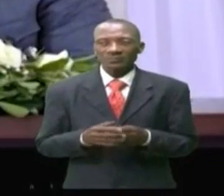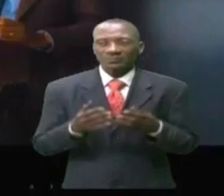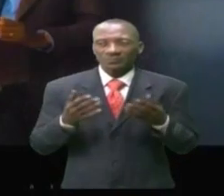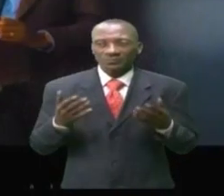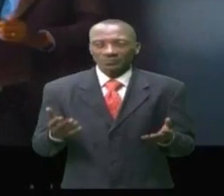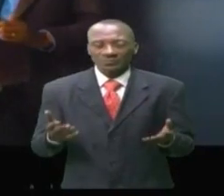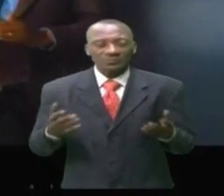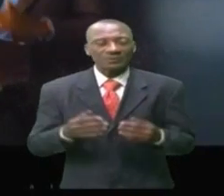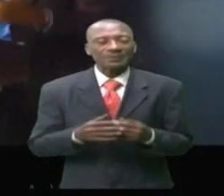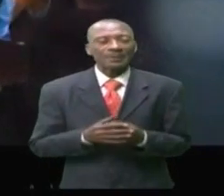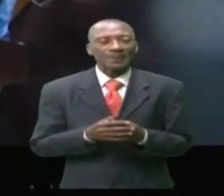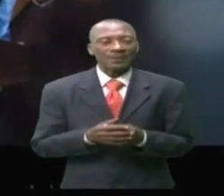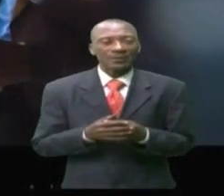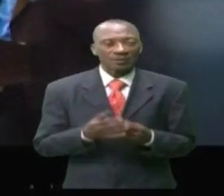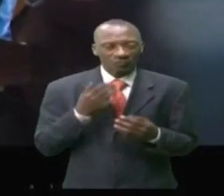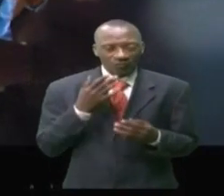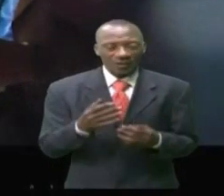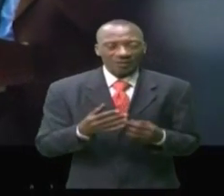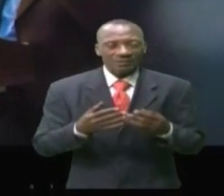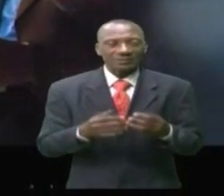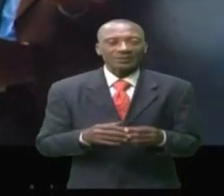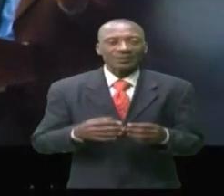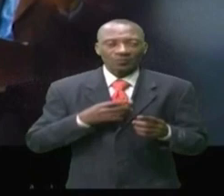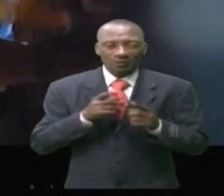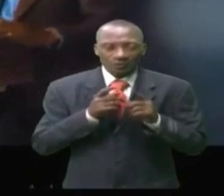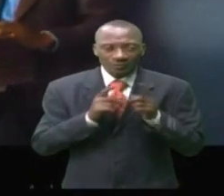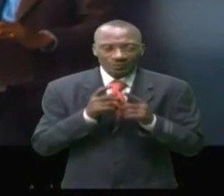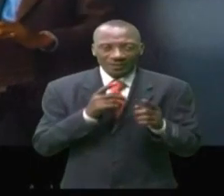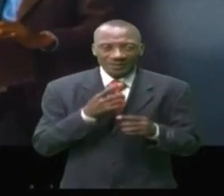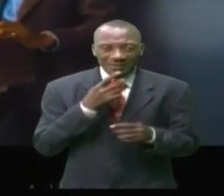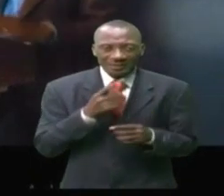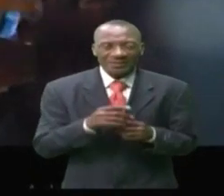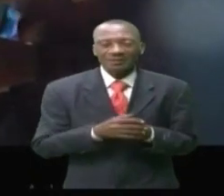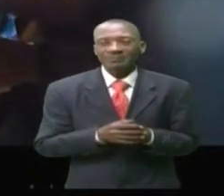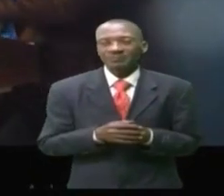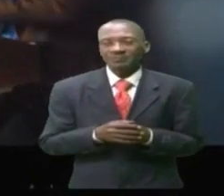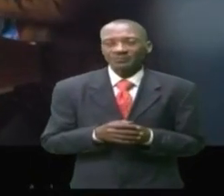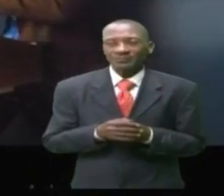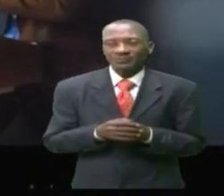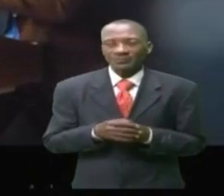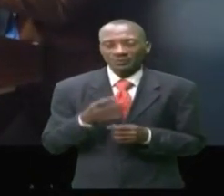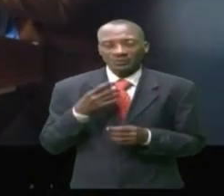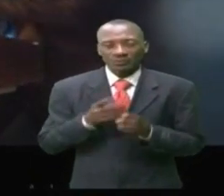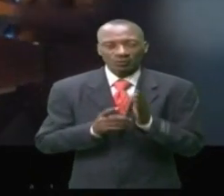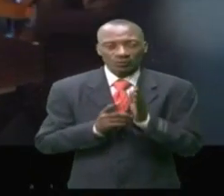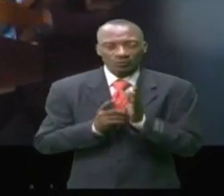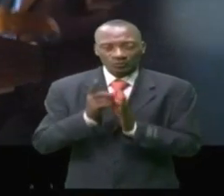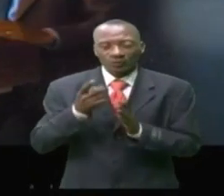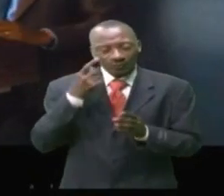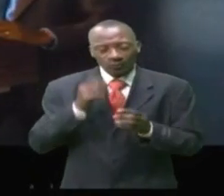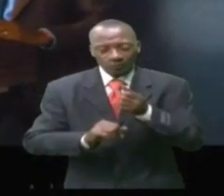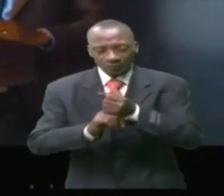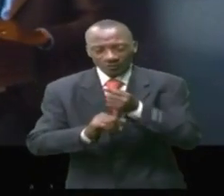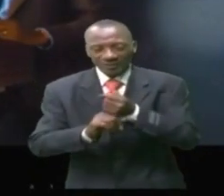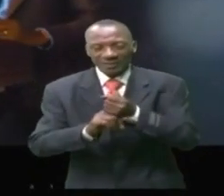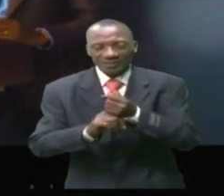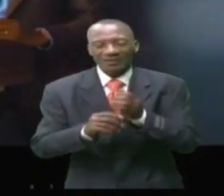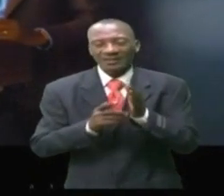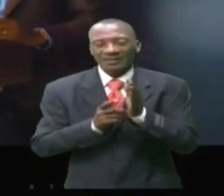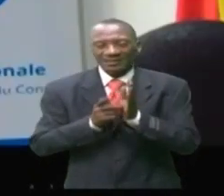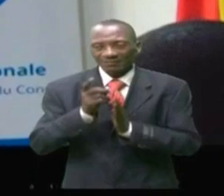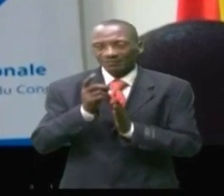les jeunes entrepreneurs. L'objectif poursuivi par cet exercice est de mesurer l'impact des structures étatiques du domaine